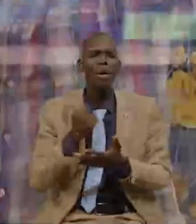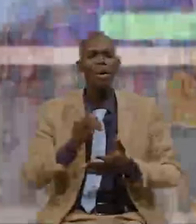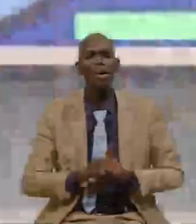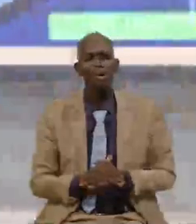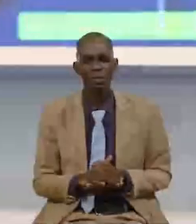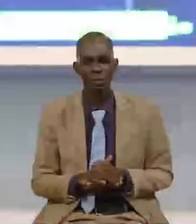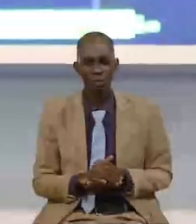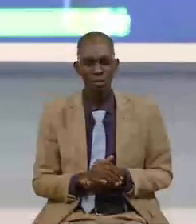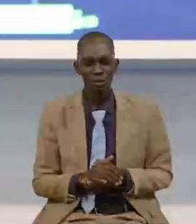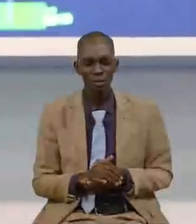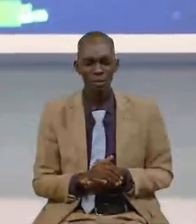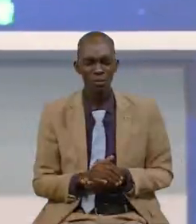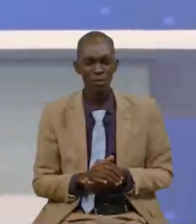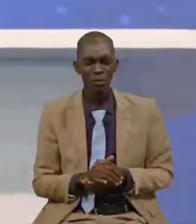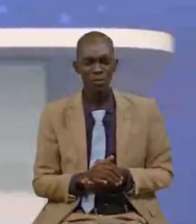Jésus-Christ.